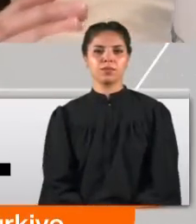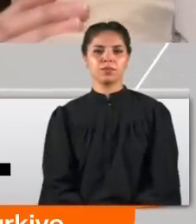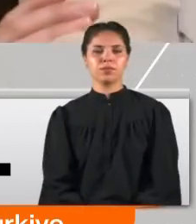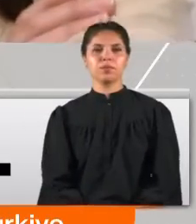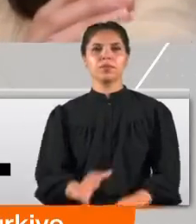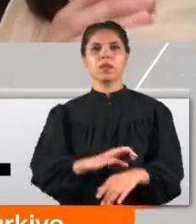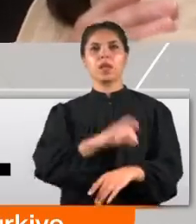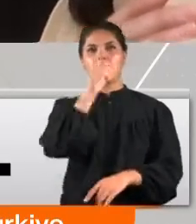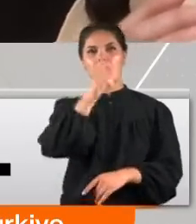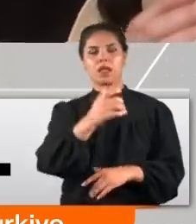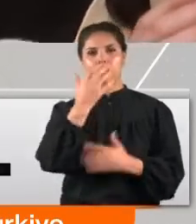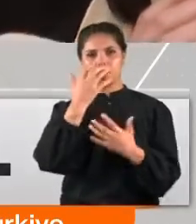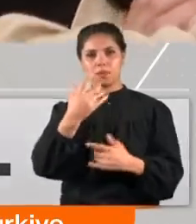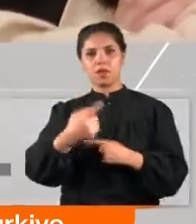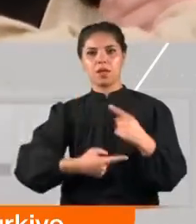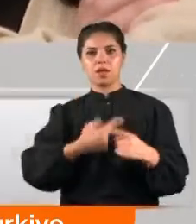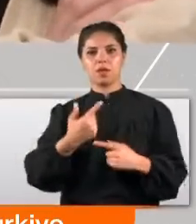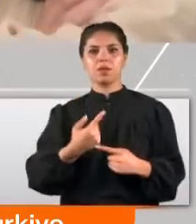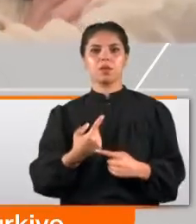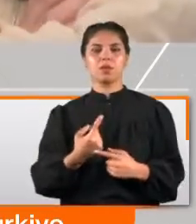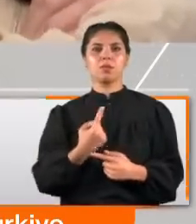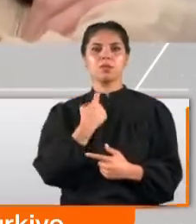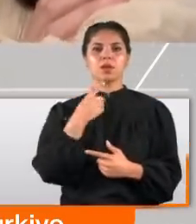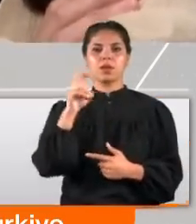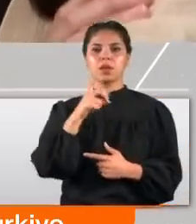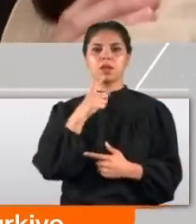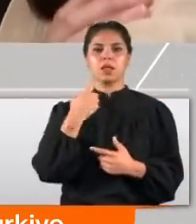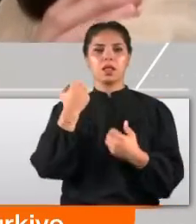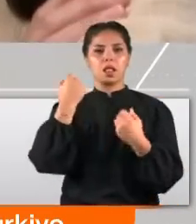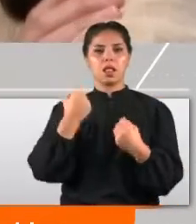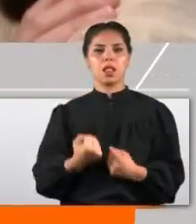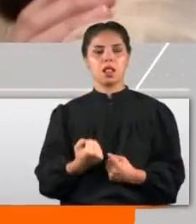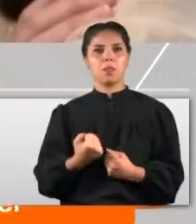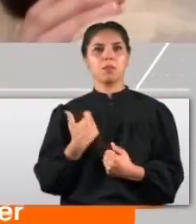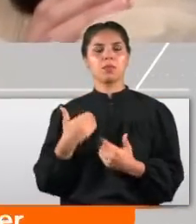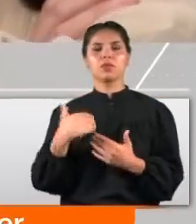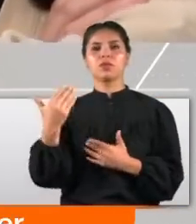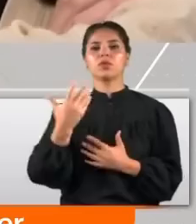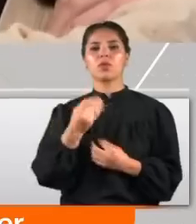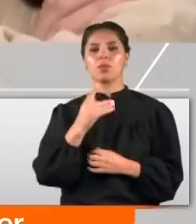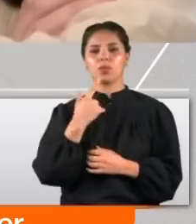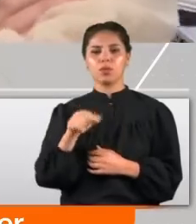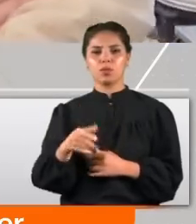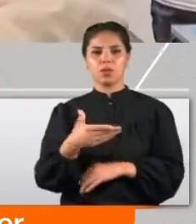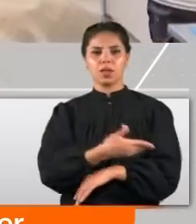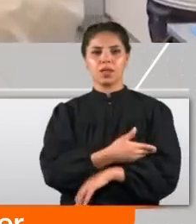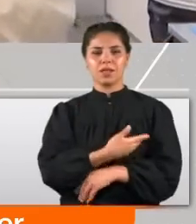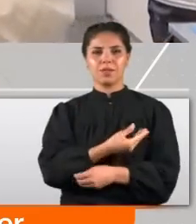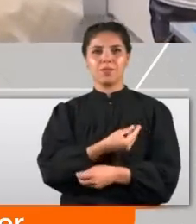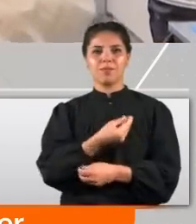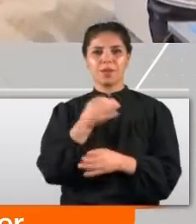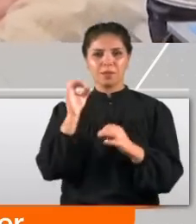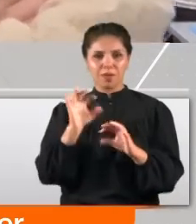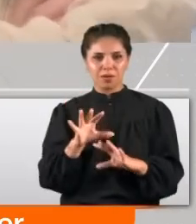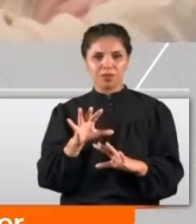bakan yakınlarımız gün oluyor, zaman oluyor ki 8 yıldır hiç evden çıkmadım diyor mesela. Ama bu hizmete vermeye